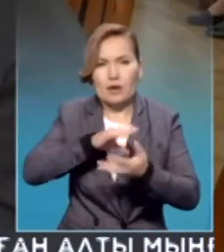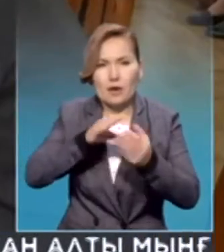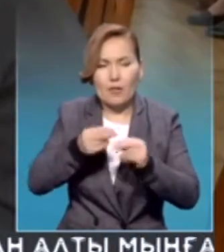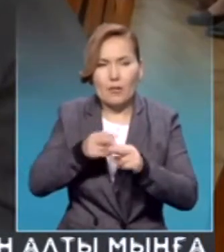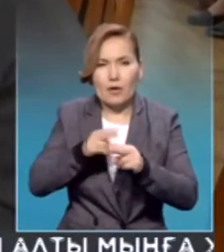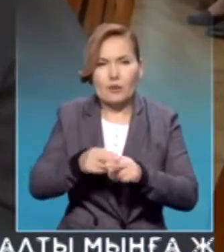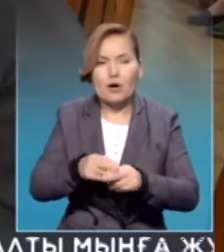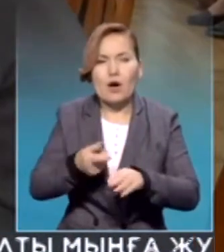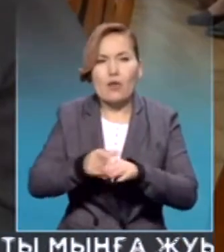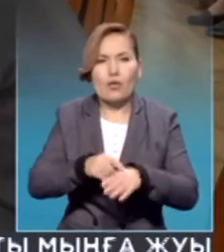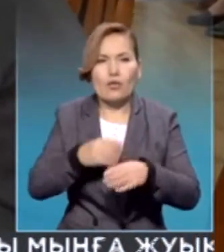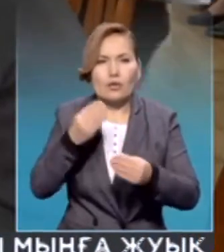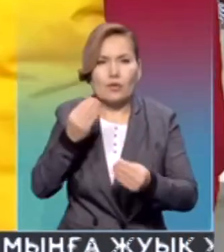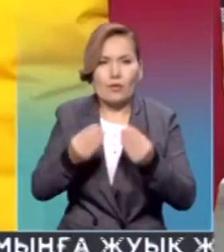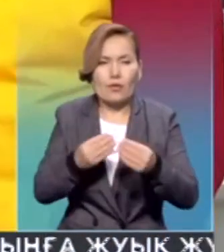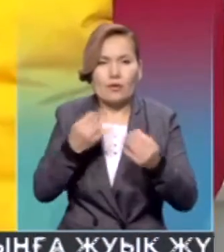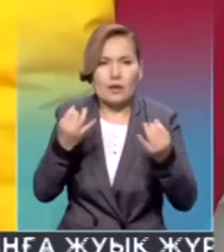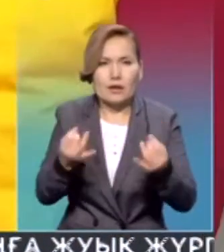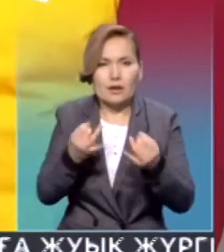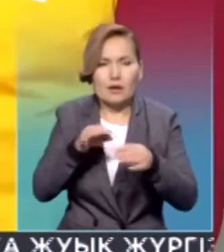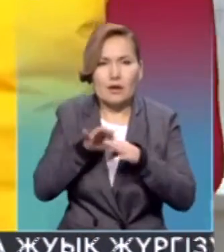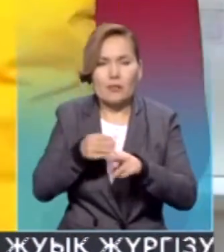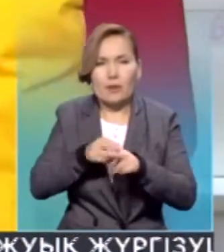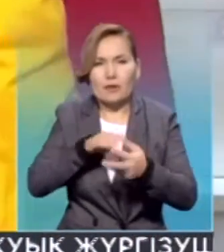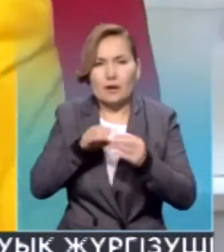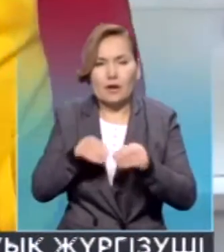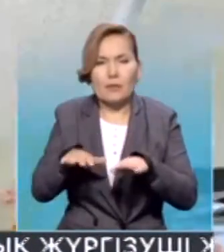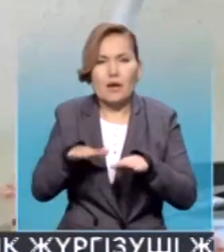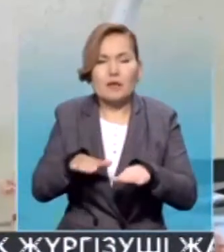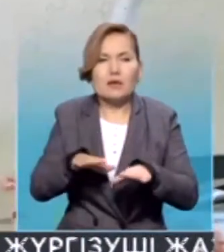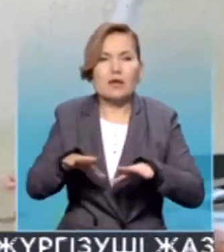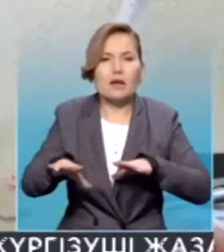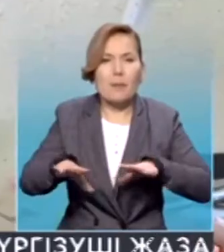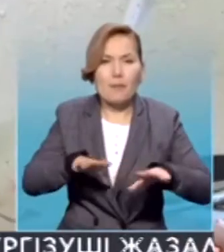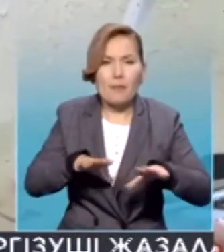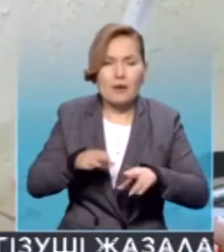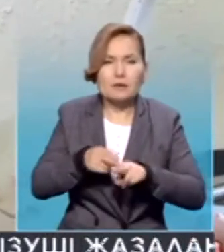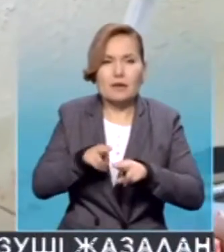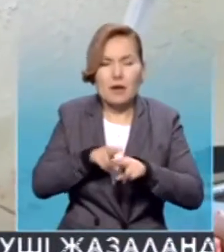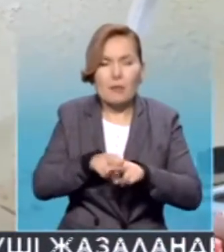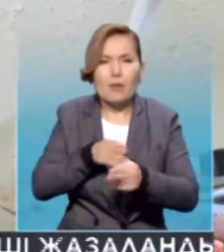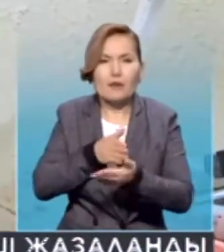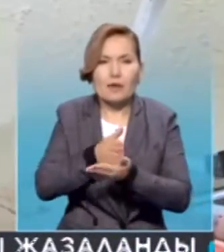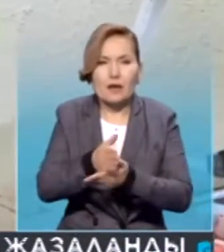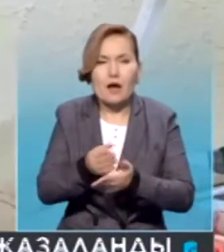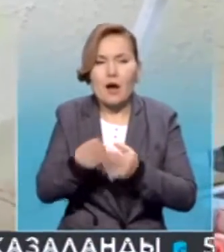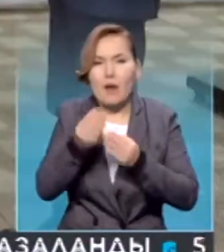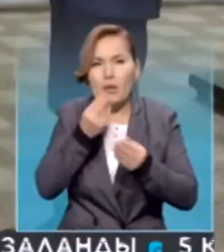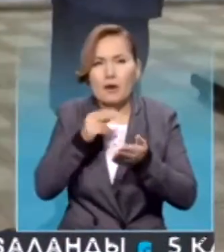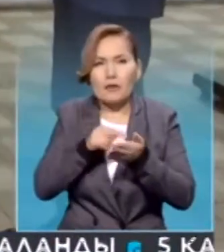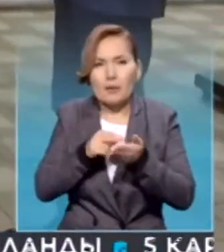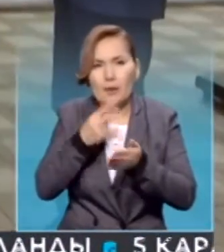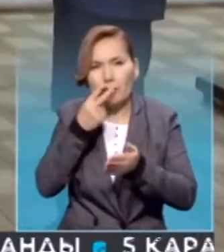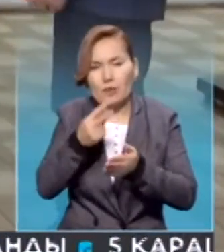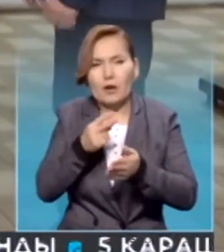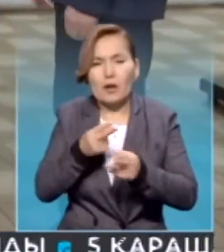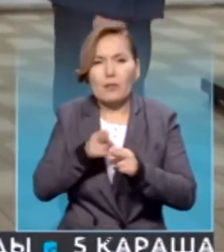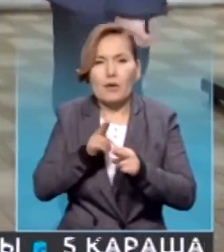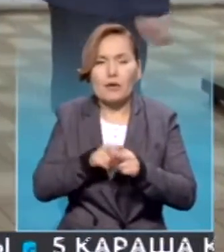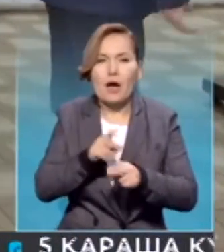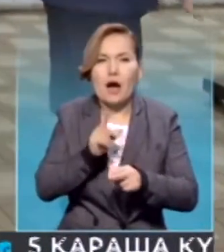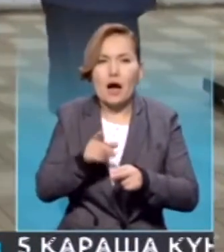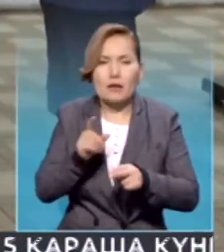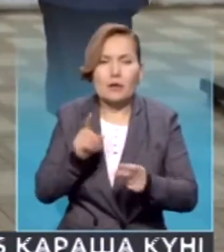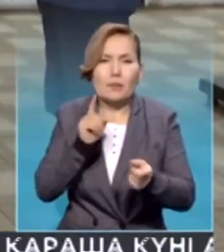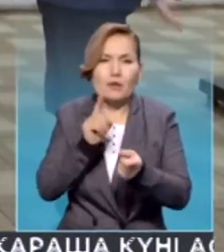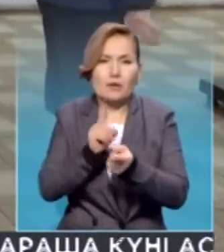беріп, ойынды тең есеппен аяқтады. Содан соң жергілікті базарға барып, ондағы азық-түліктің бағаларын бағамдады. Сатушылар мен тұтынушыларға